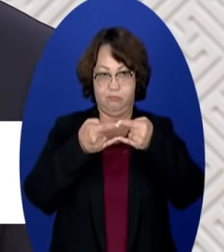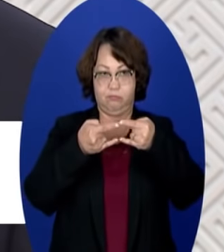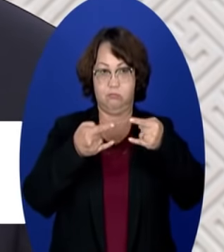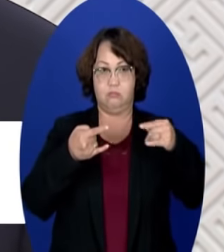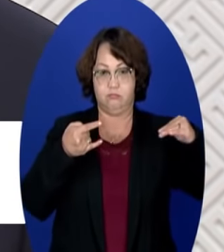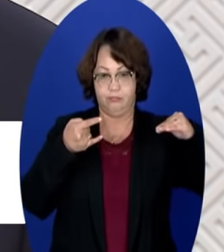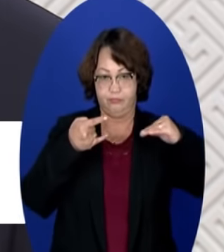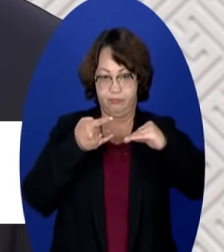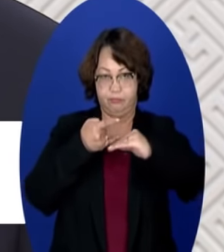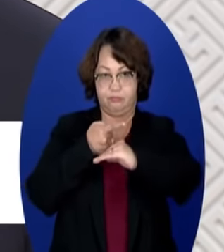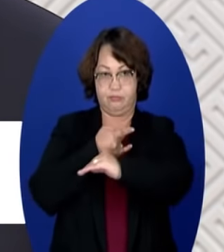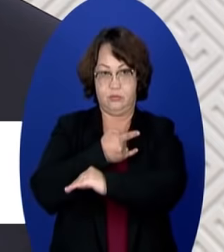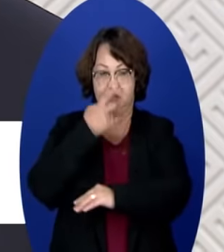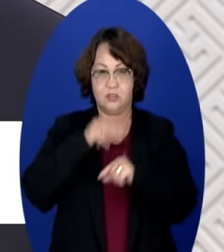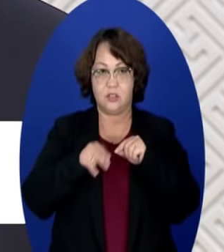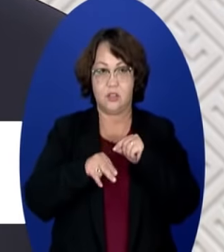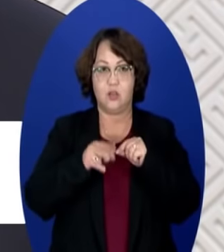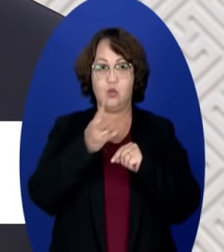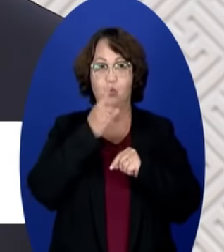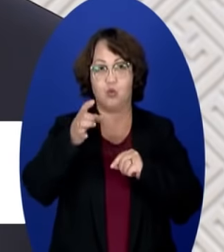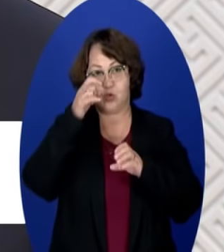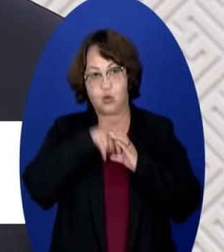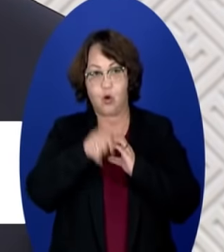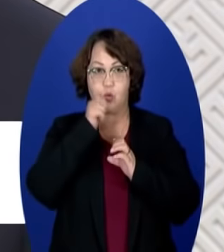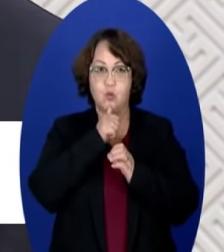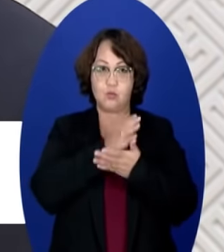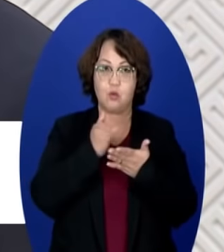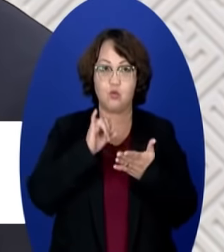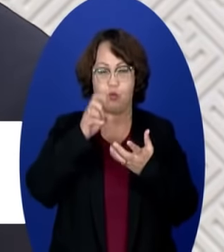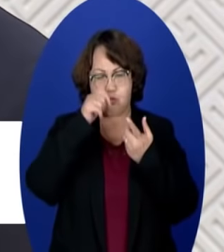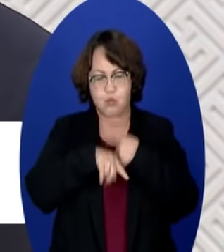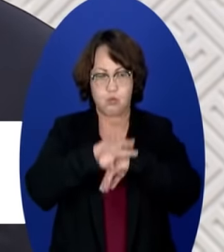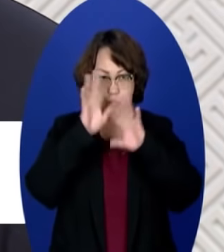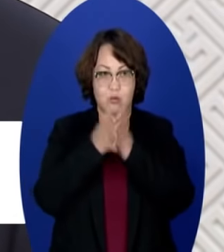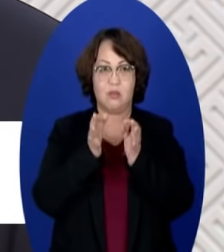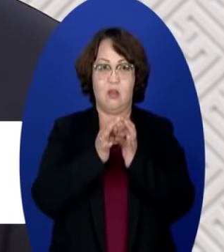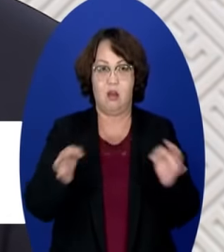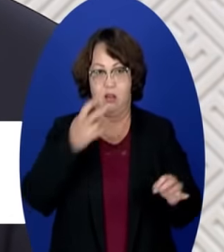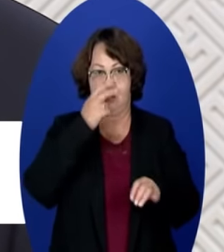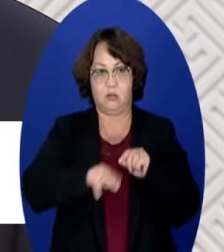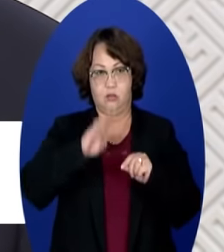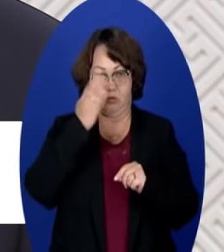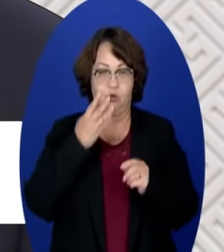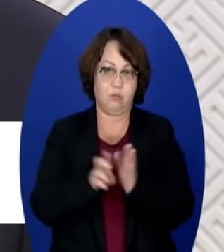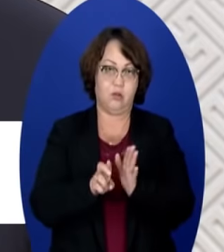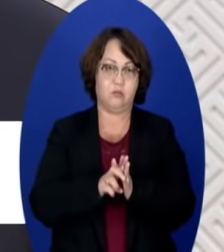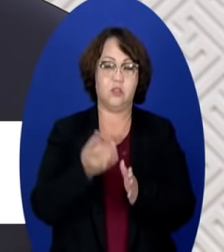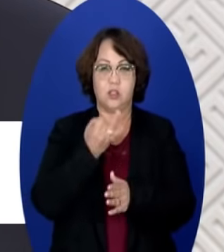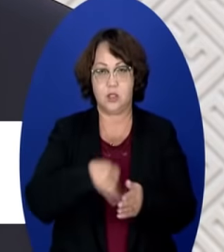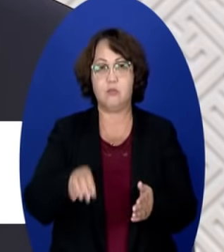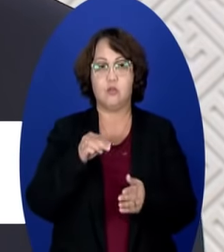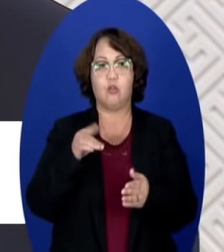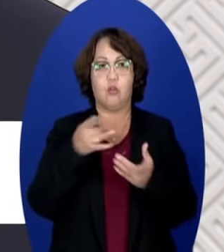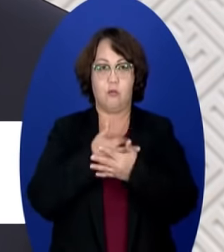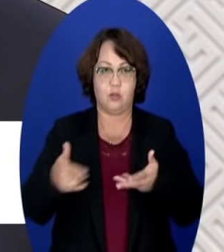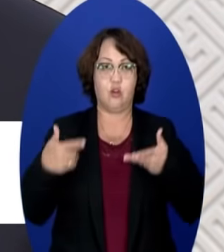ямар юм одоо нүүсэн байна уу, дарагдуулсан байна уу? Тэг чин топ тодорхой харж болдог. Гараар